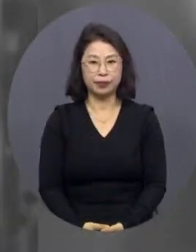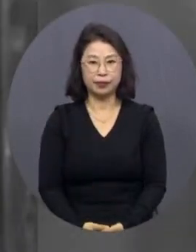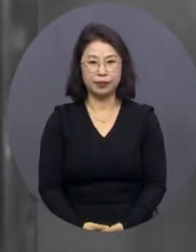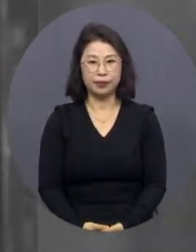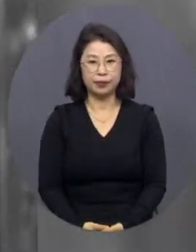밝혔습니다